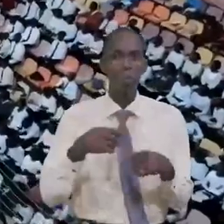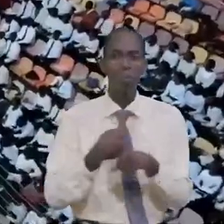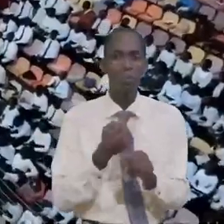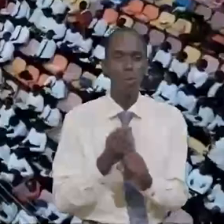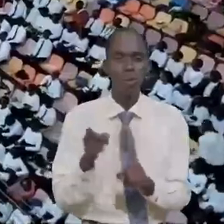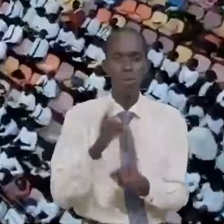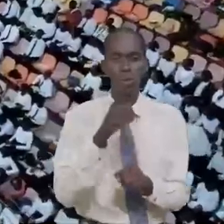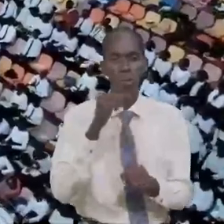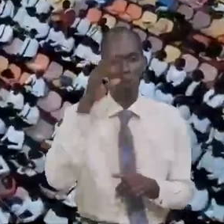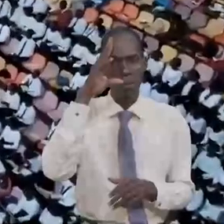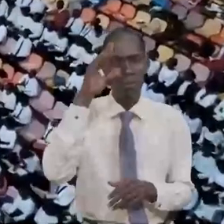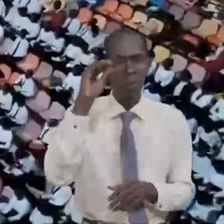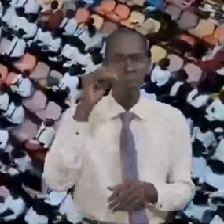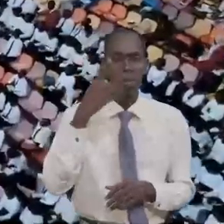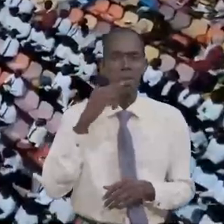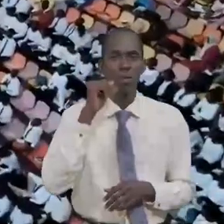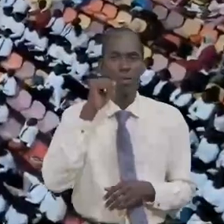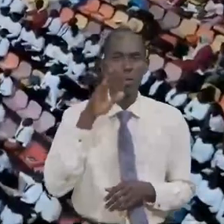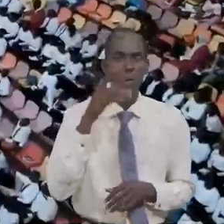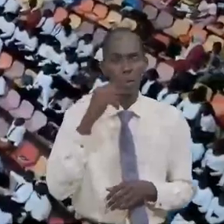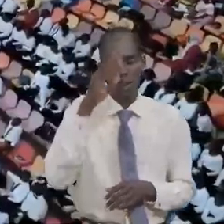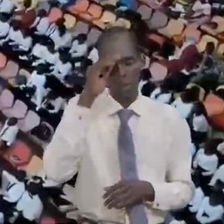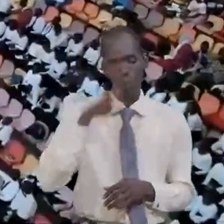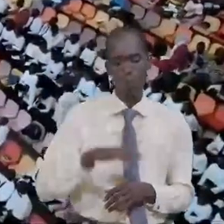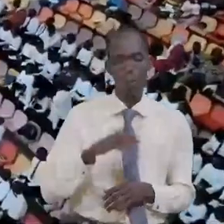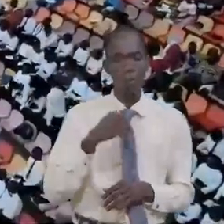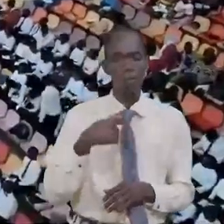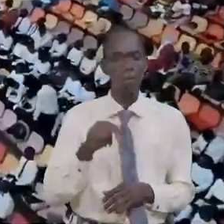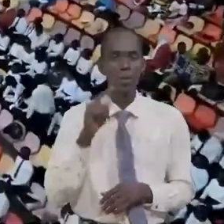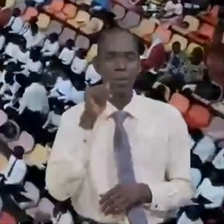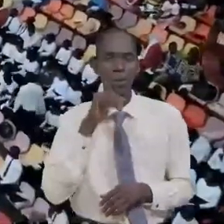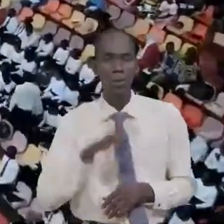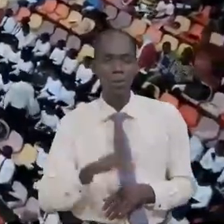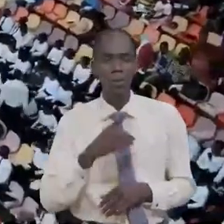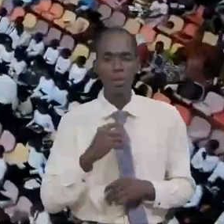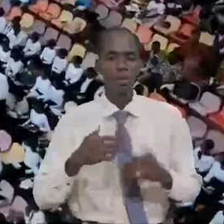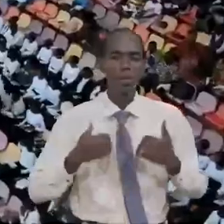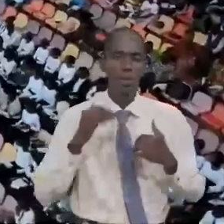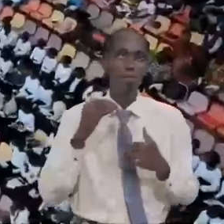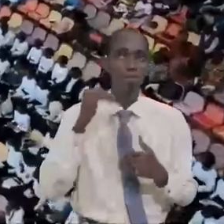pour faire de l'homme la femme le garçon le jeune adulte que tu dois être